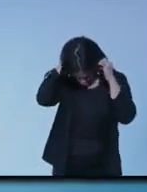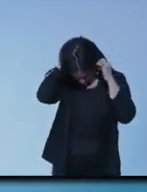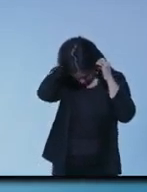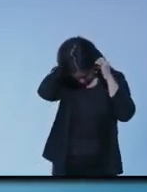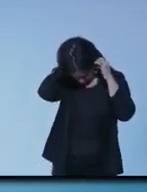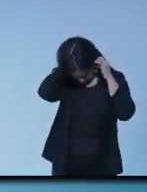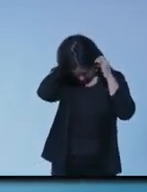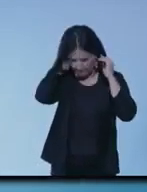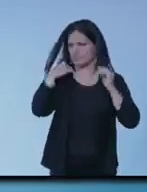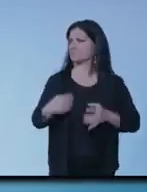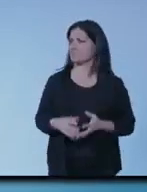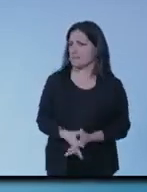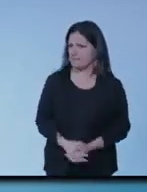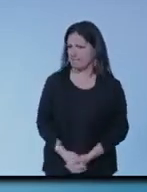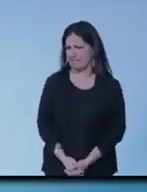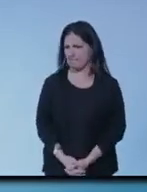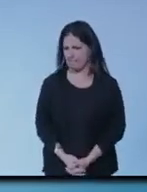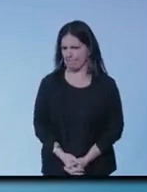Grazie.